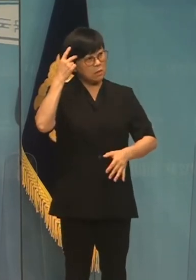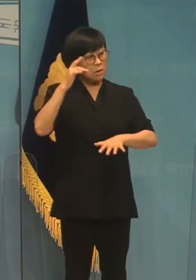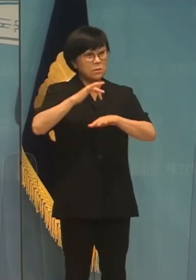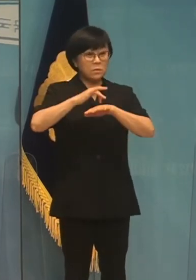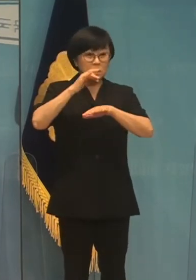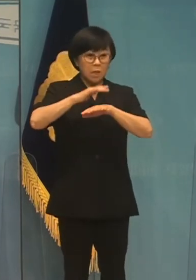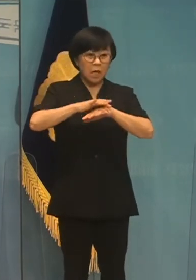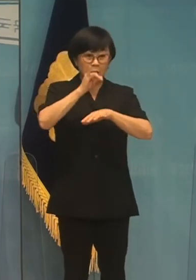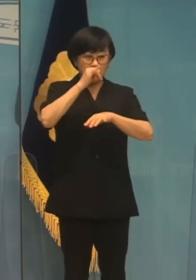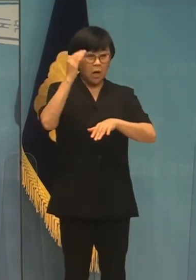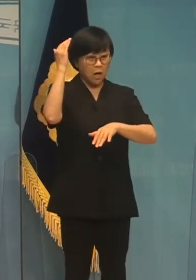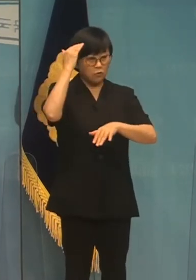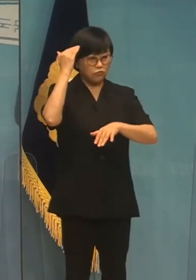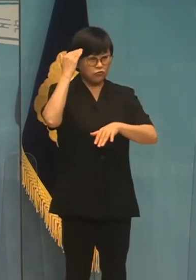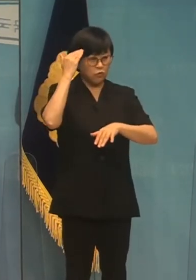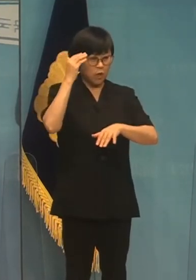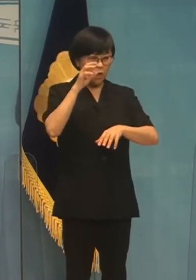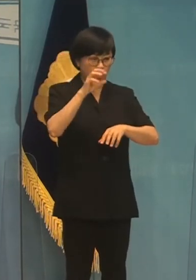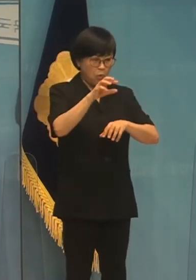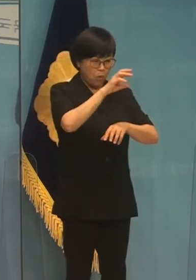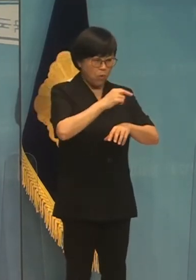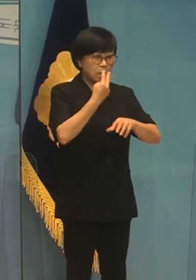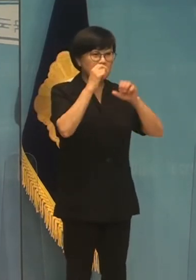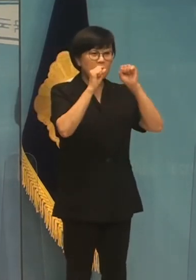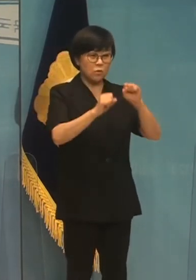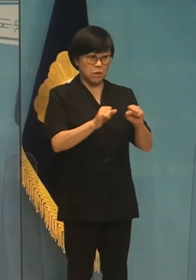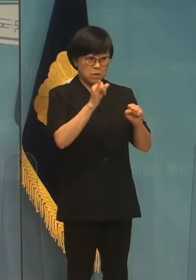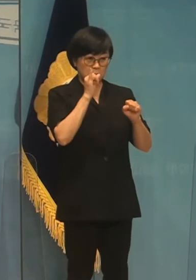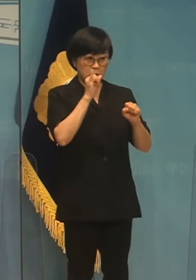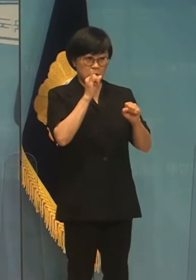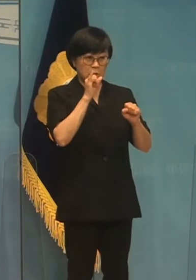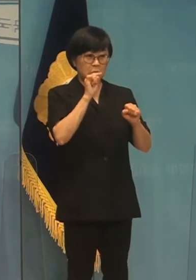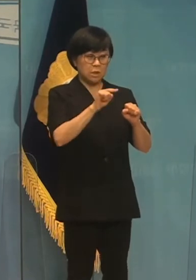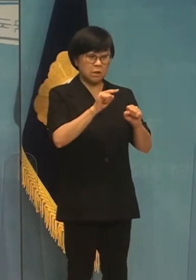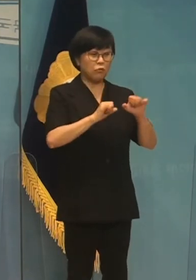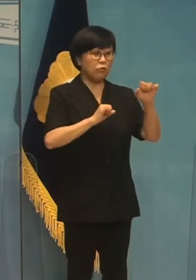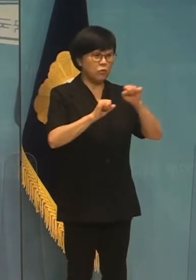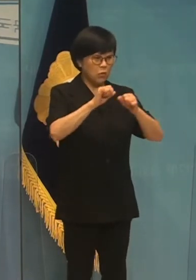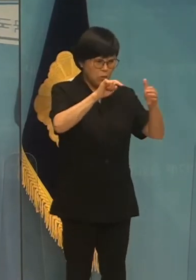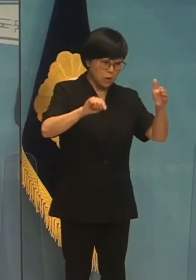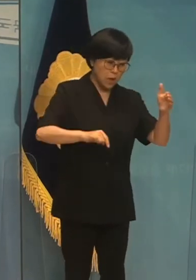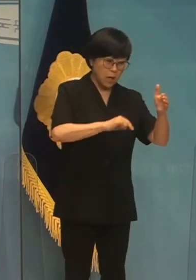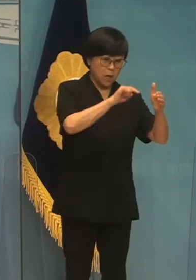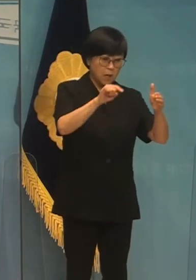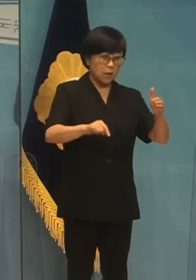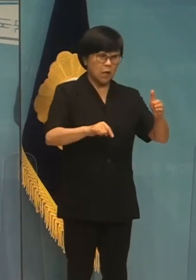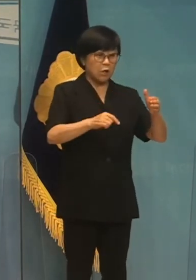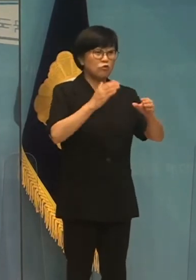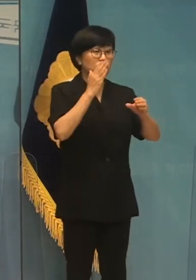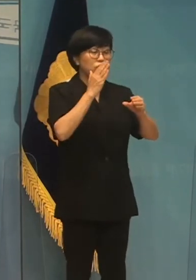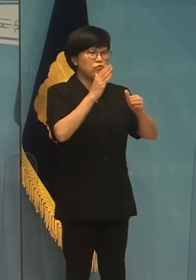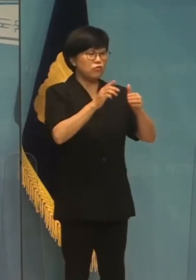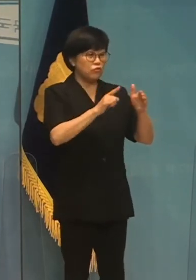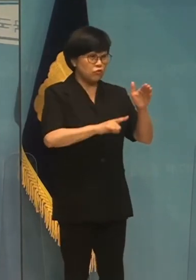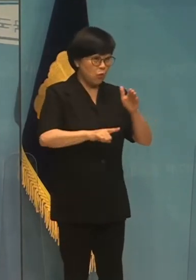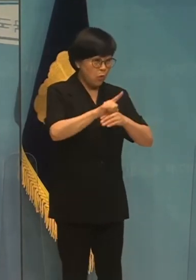섭정으로 대한민국 구석구석에 살아있습니다. 이들은 운동권 내부의 주도권 경쟁에